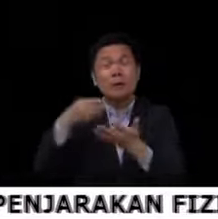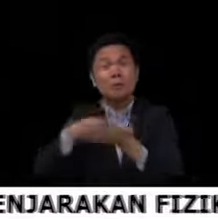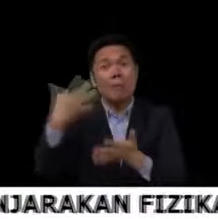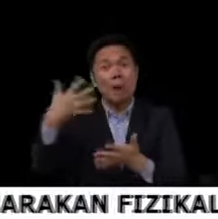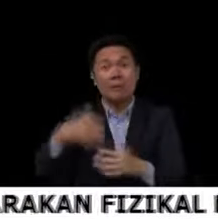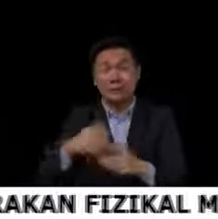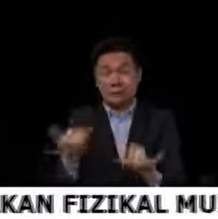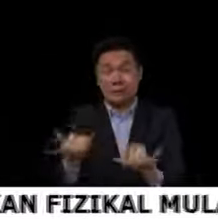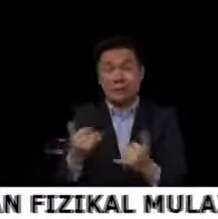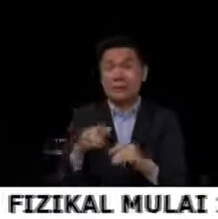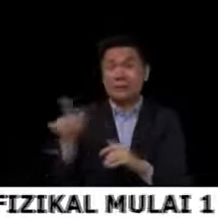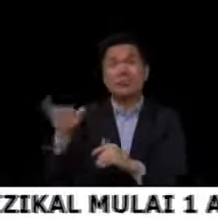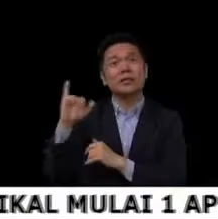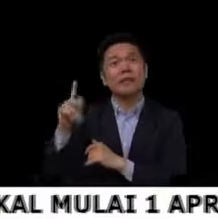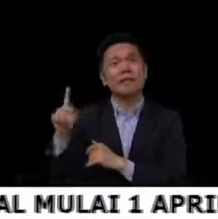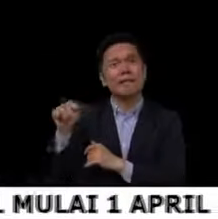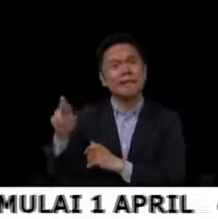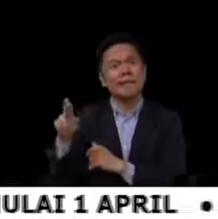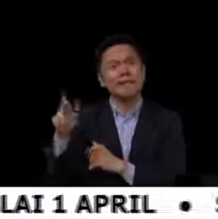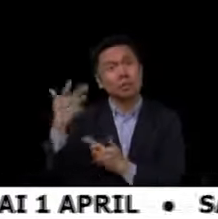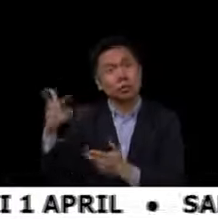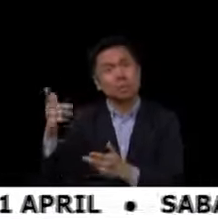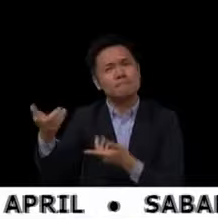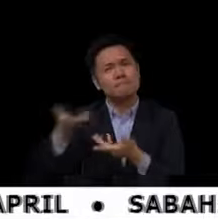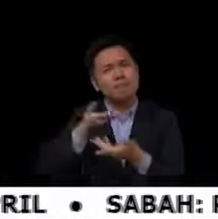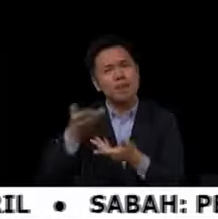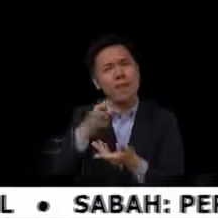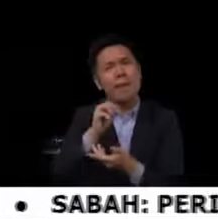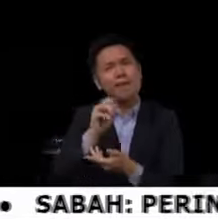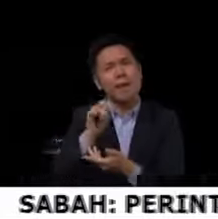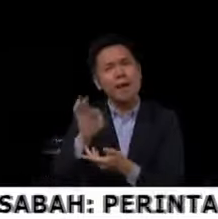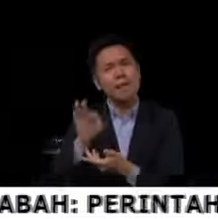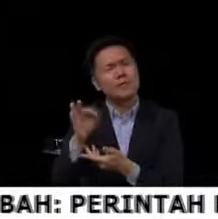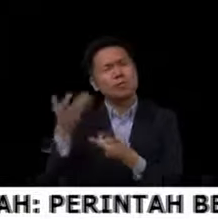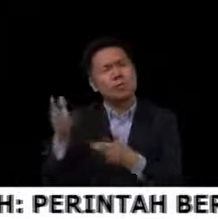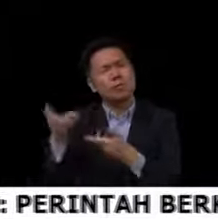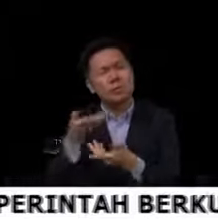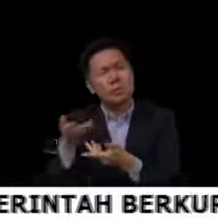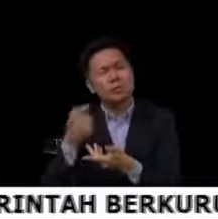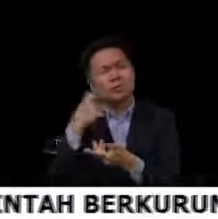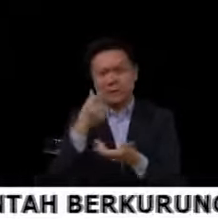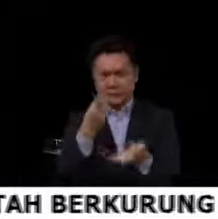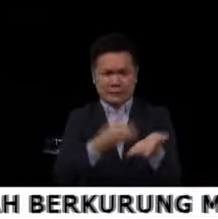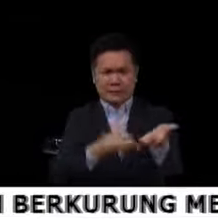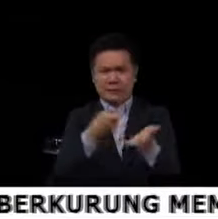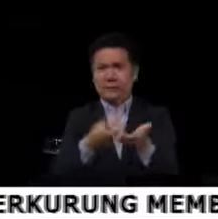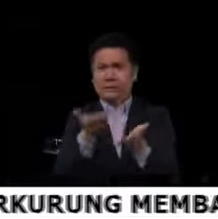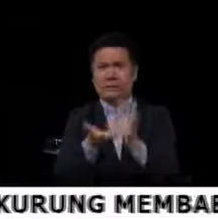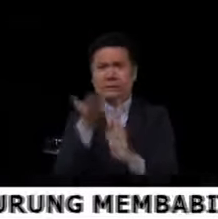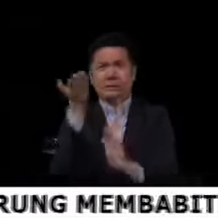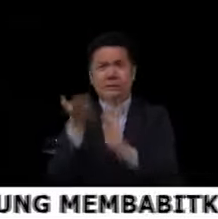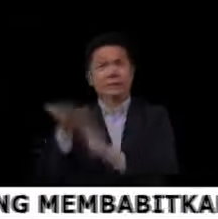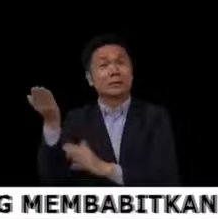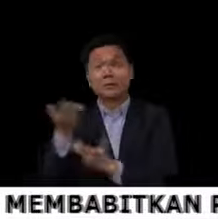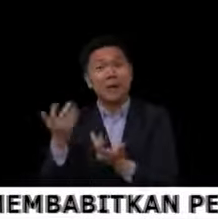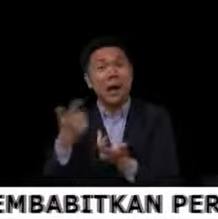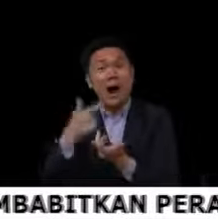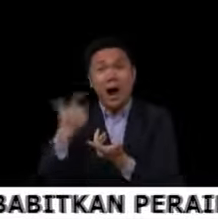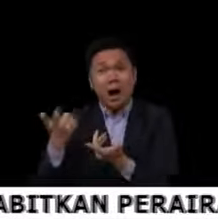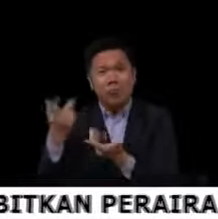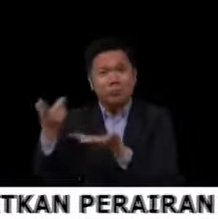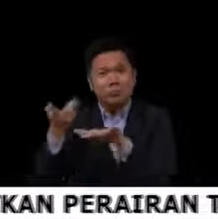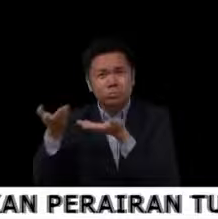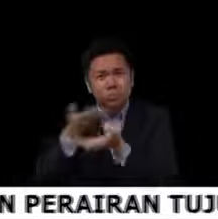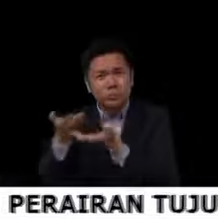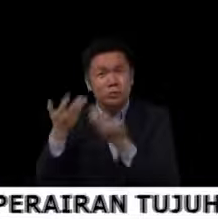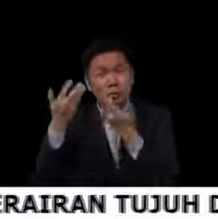Kementerian hacker.jar Ayah telah membincangkan dengan kementerian keuangan soal elemen-elemen kos Ini apel hasil daripada perundingan itu